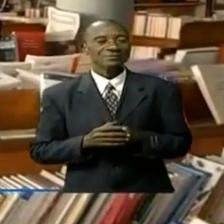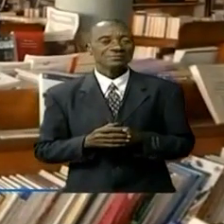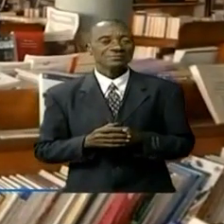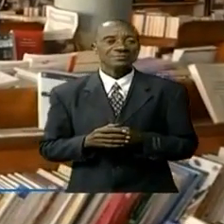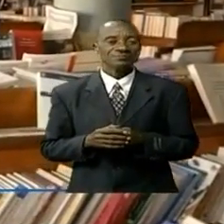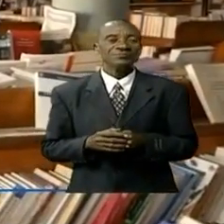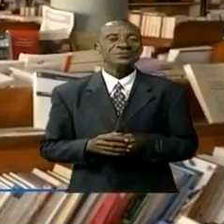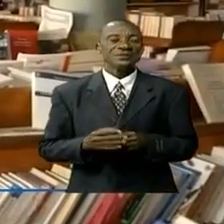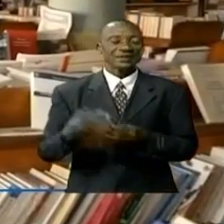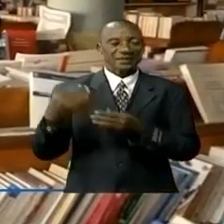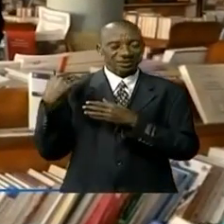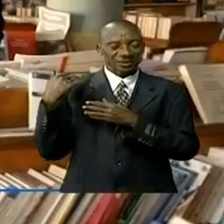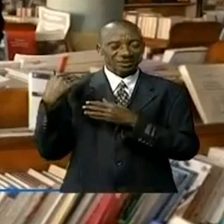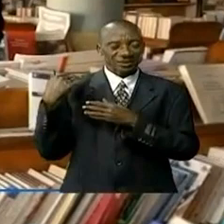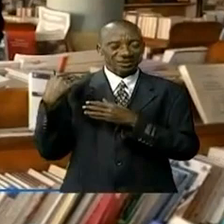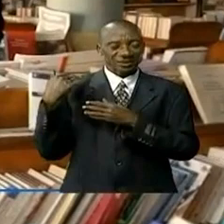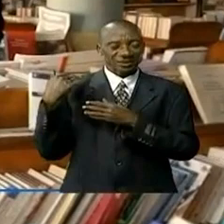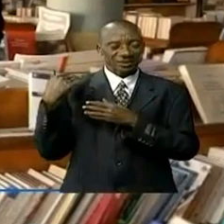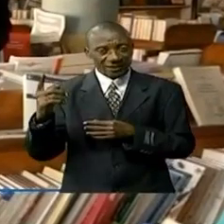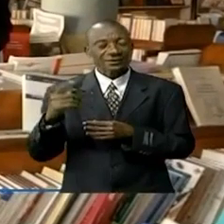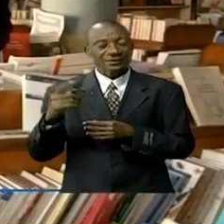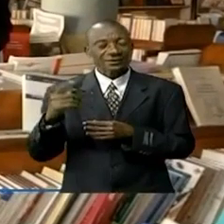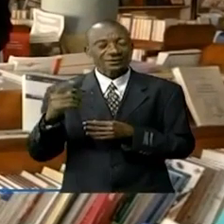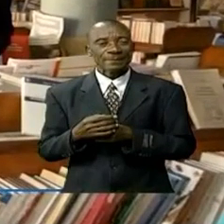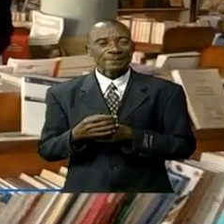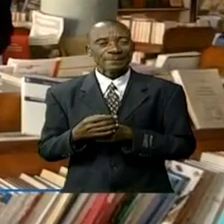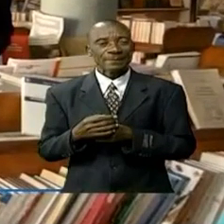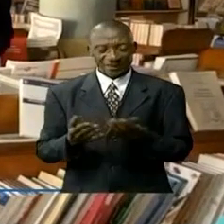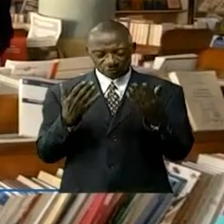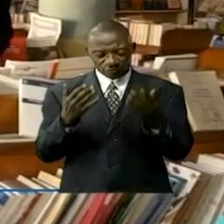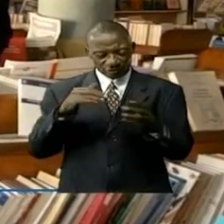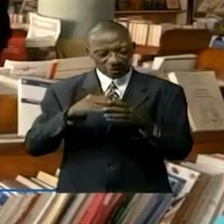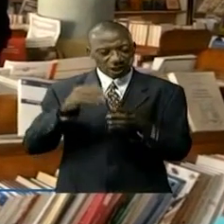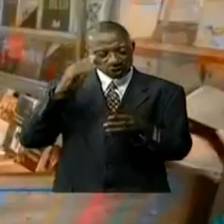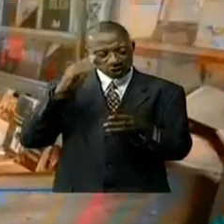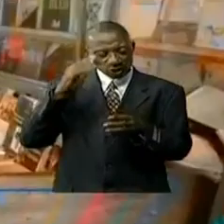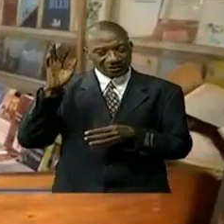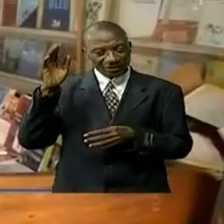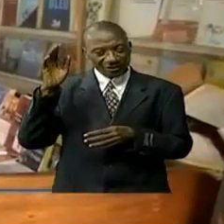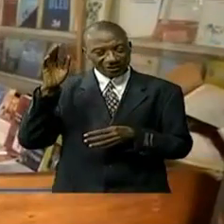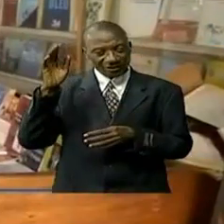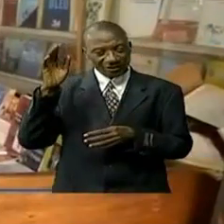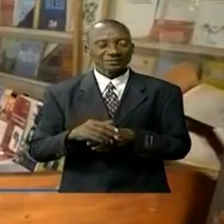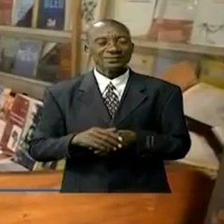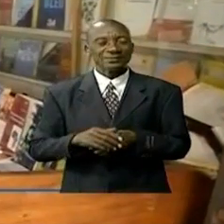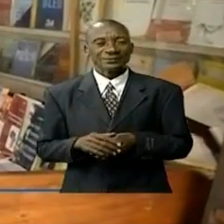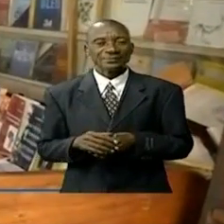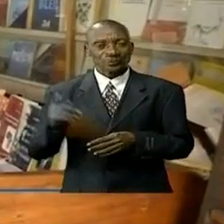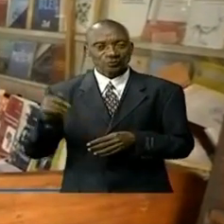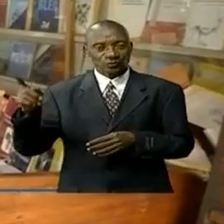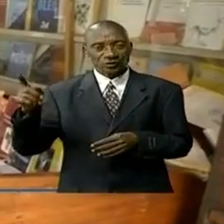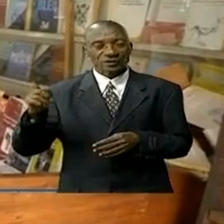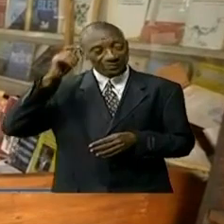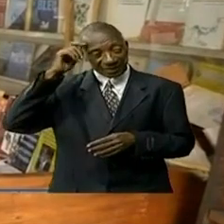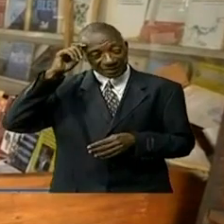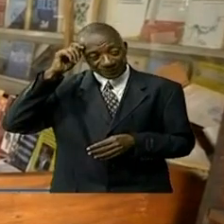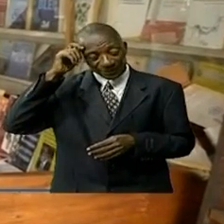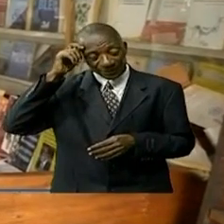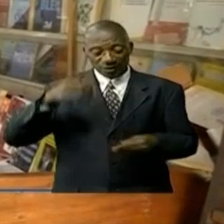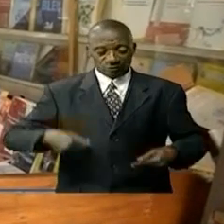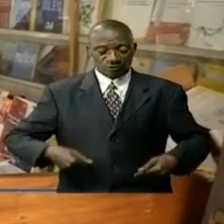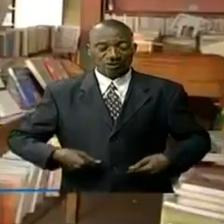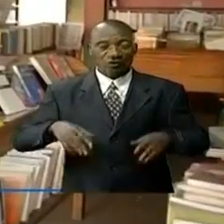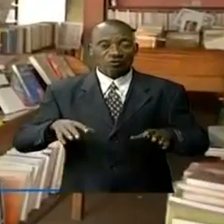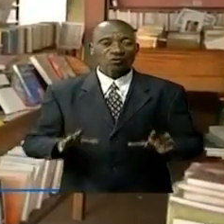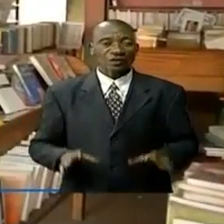Matangila, professeur ordinaire de la faculté de lettres et sciences humaines de l'université de Kinshasa, de rappeler à la jeunesse congolaise